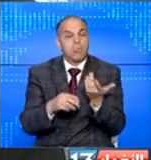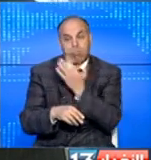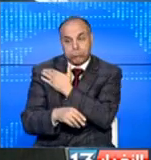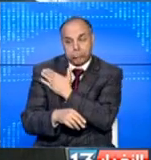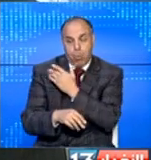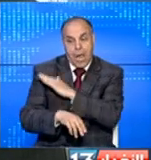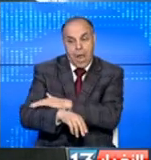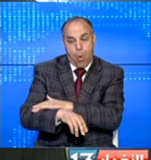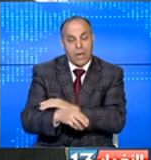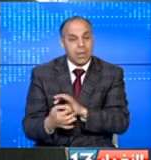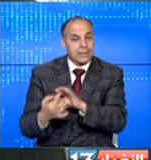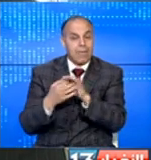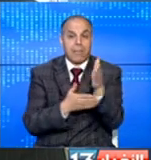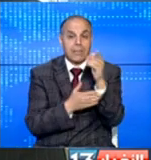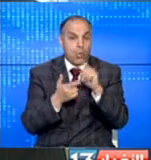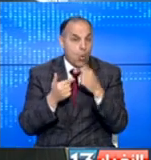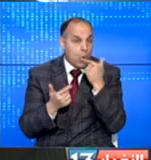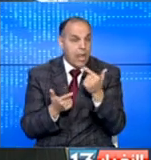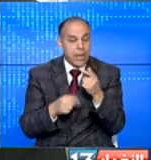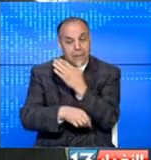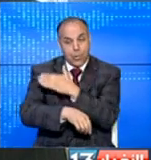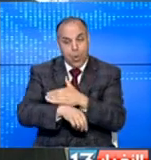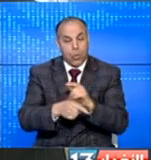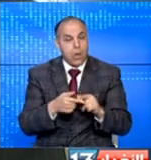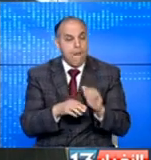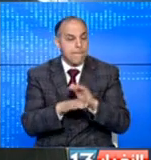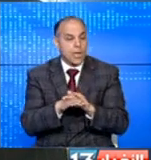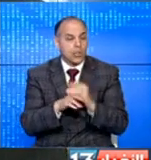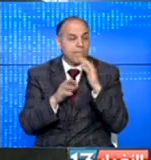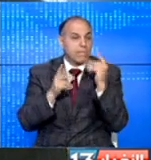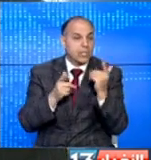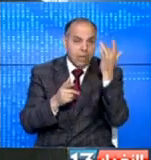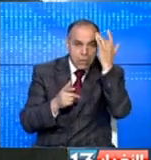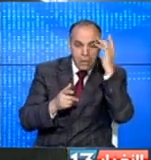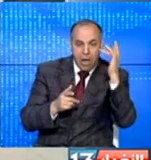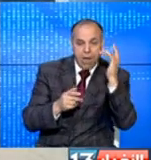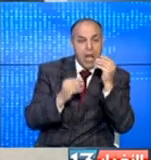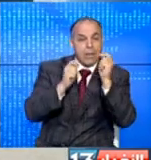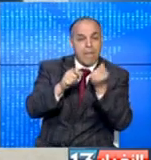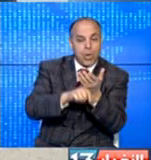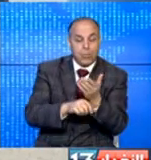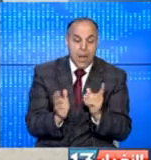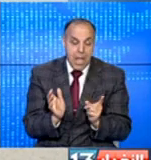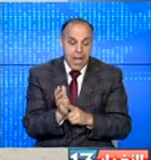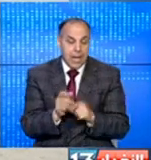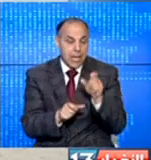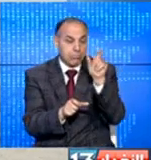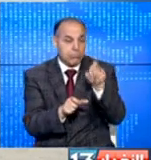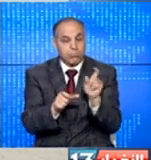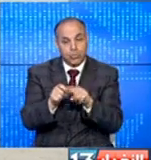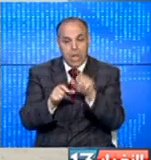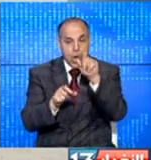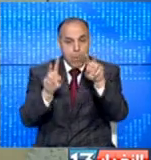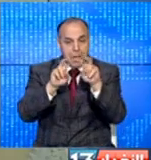لإطارات والأعوان العموميين للديوان العمومية في مجال ثقافة النفاذ المعلومة. وأكد المشاركون في هذا